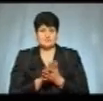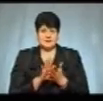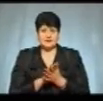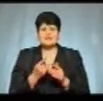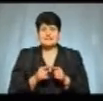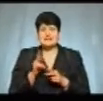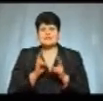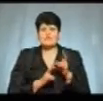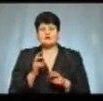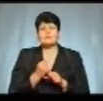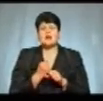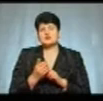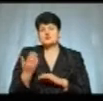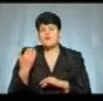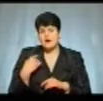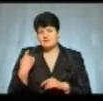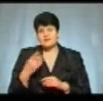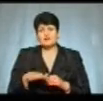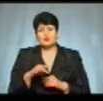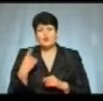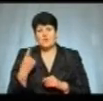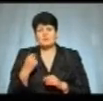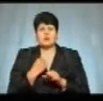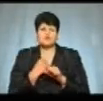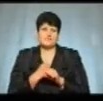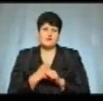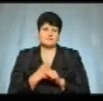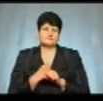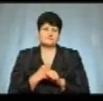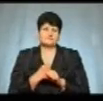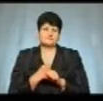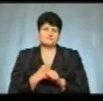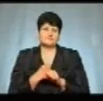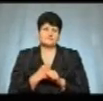завод працював на території області, він працював з різними,